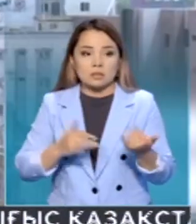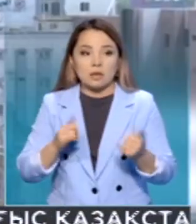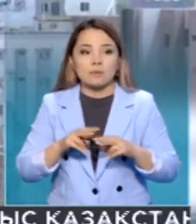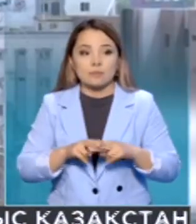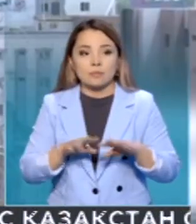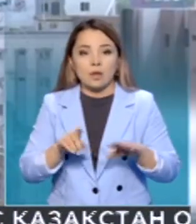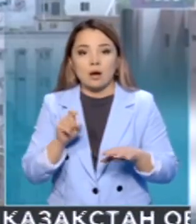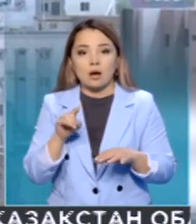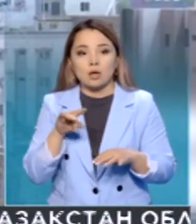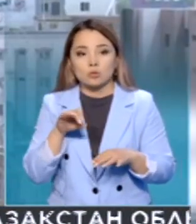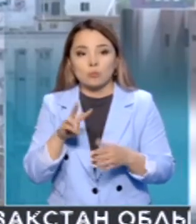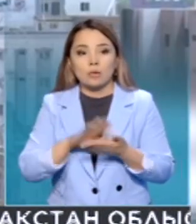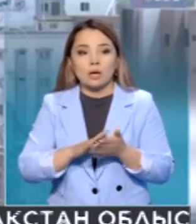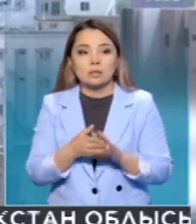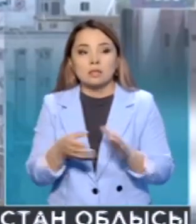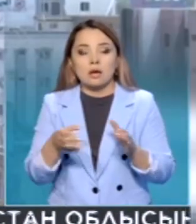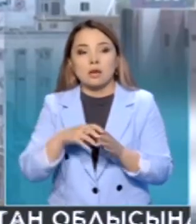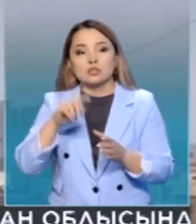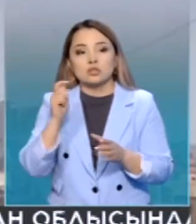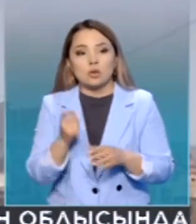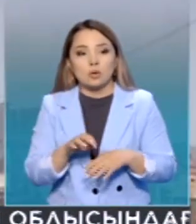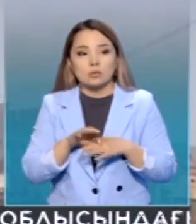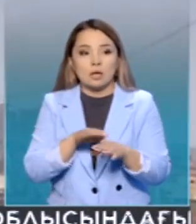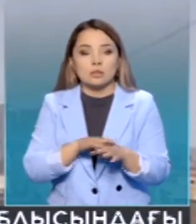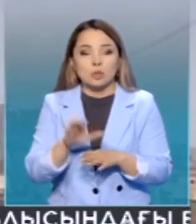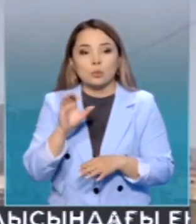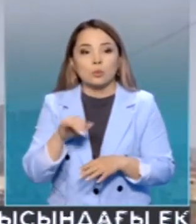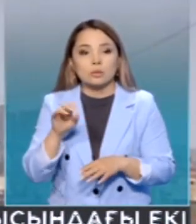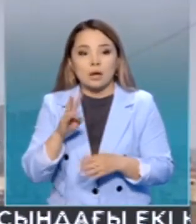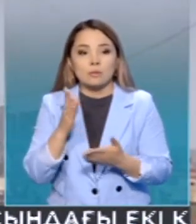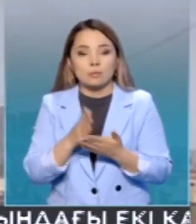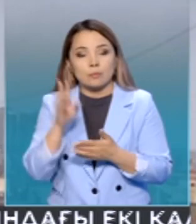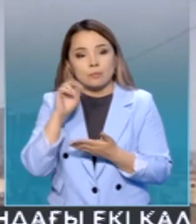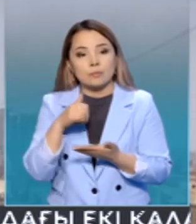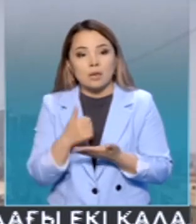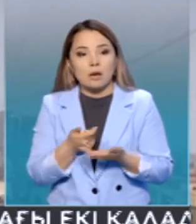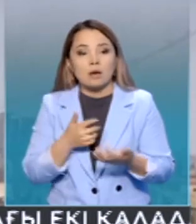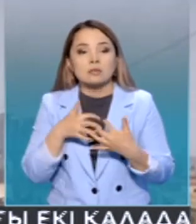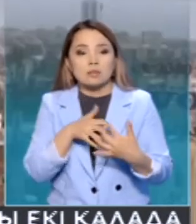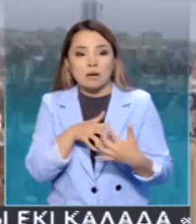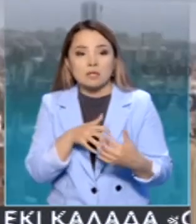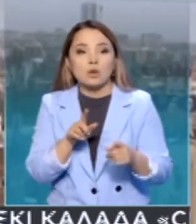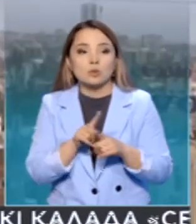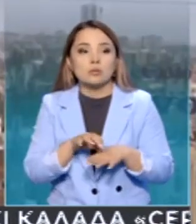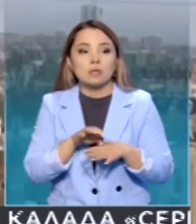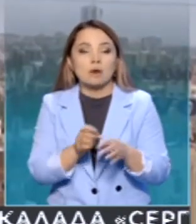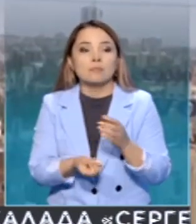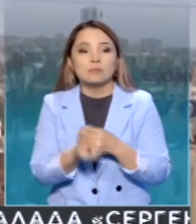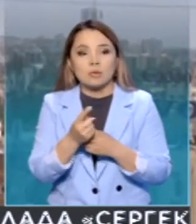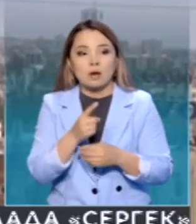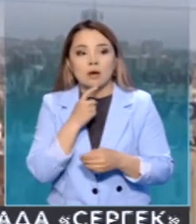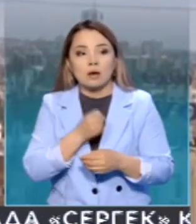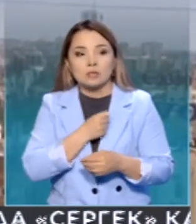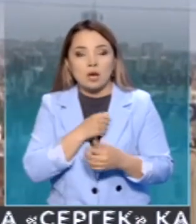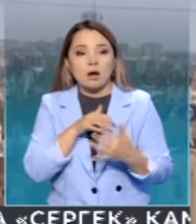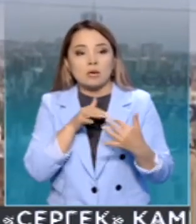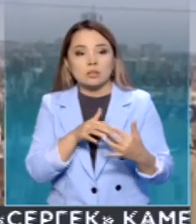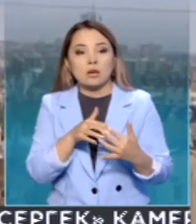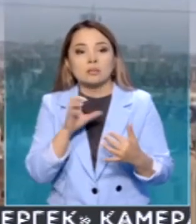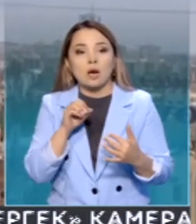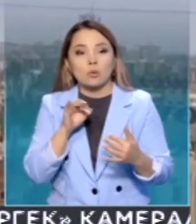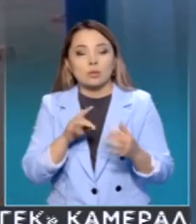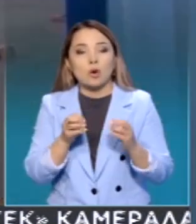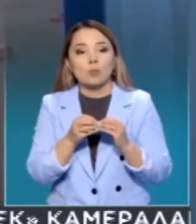астанасы Хартумда келісілген шайқас жүріп жатыр. Суданда билікке таласатын таластан туындаған қарулы қақтығыс сәуірдің